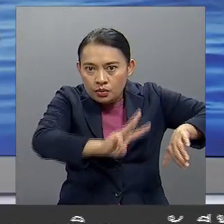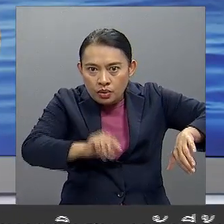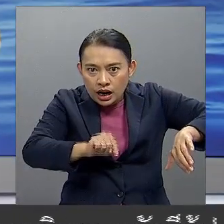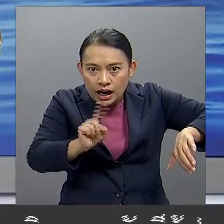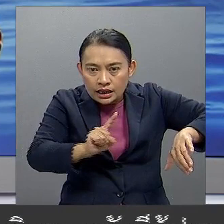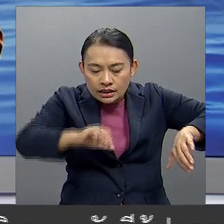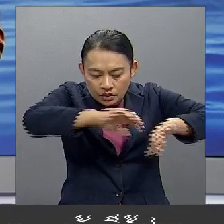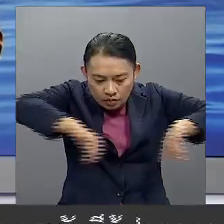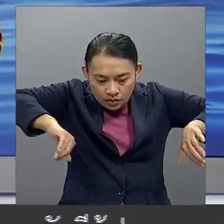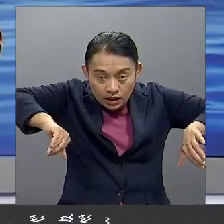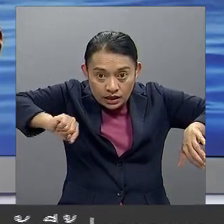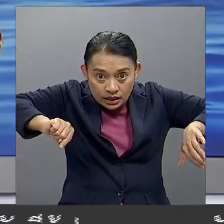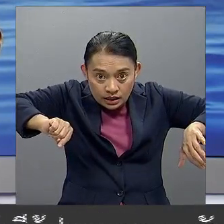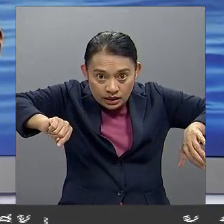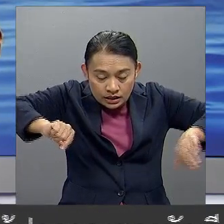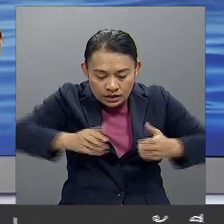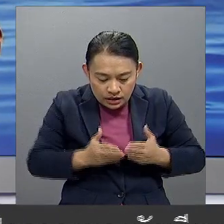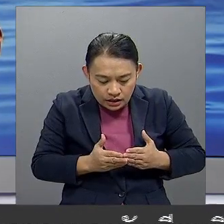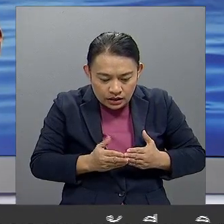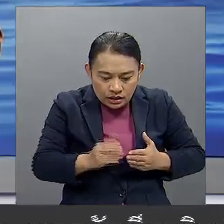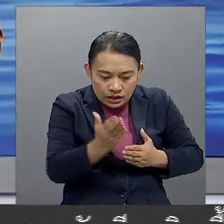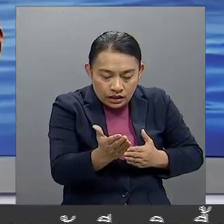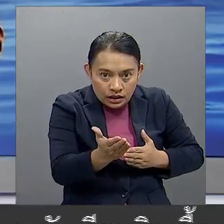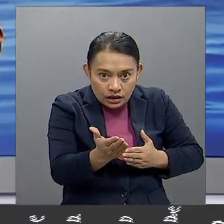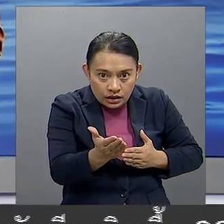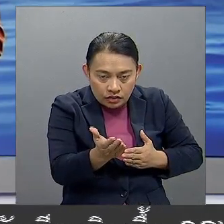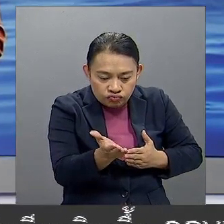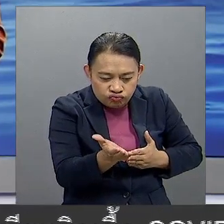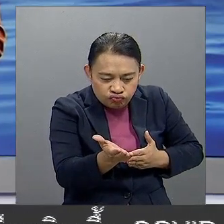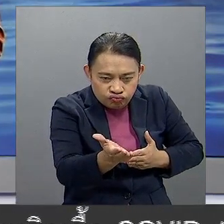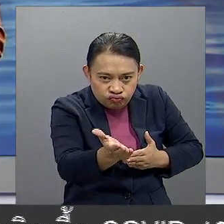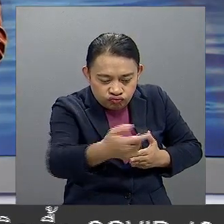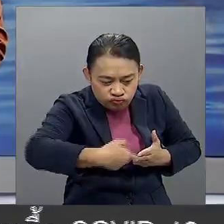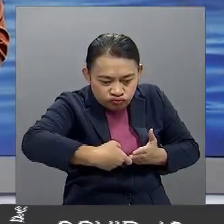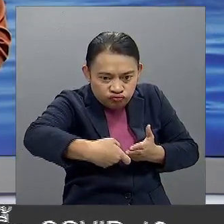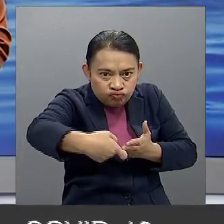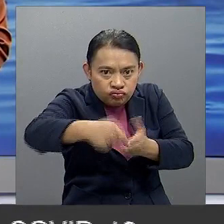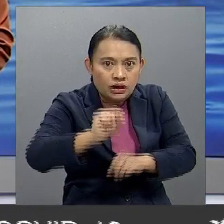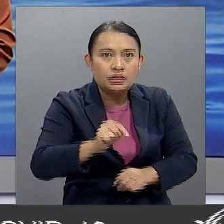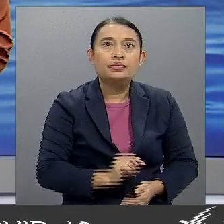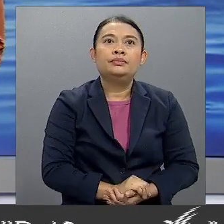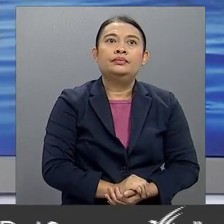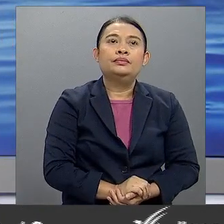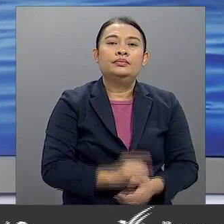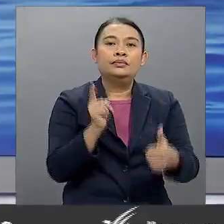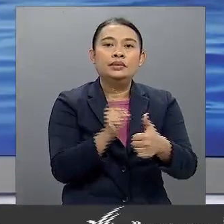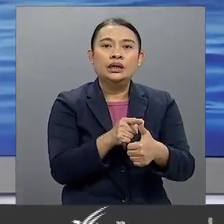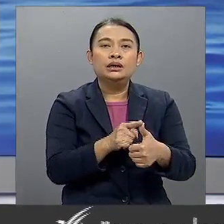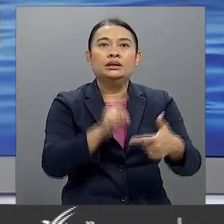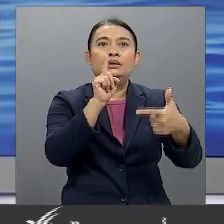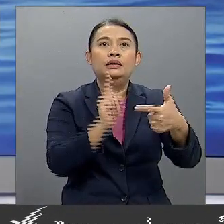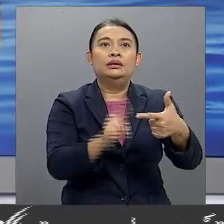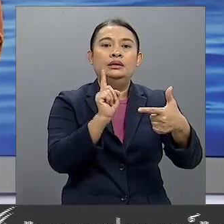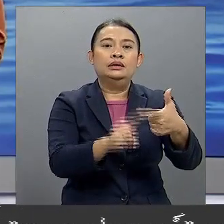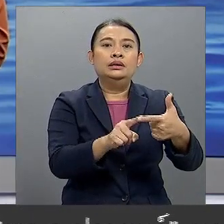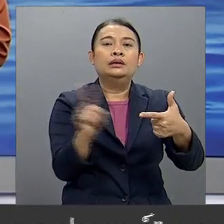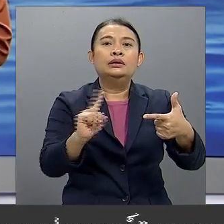จูงและดันเรือให้พ้นจากการเกยตื่นส่วนแนวทางที่สองอัี้จะเน้นปิธีการขุ